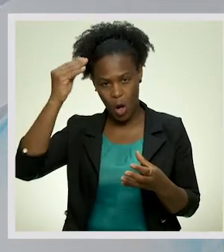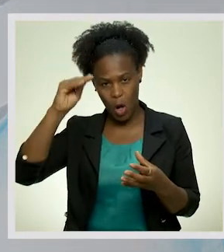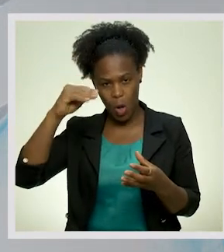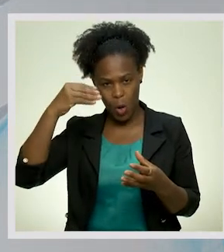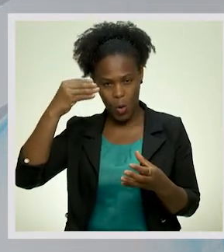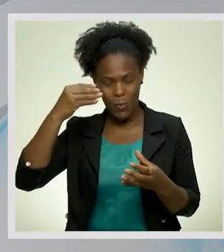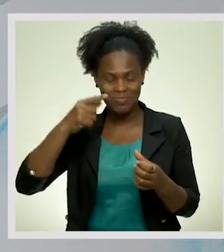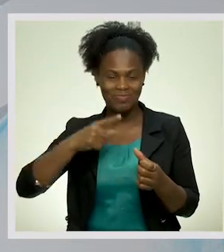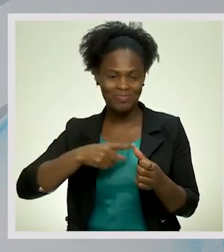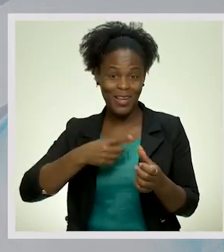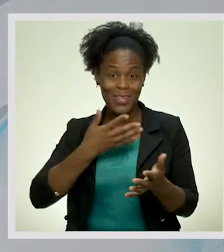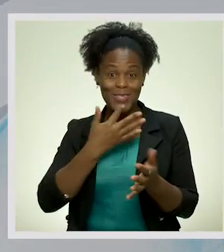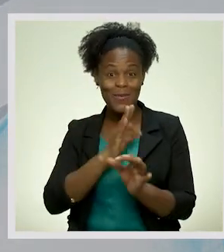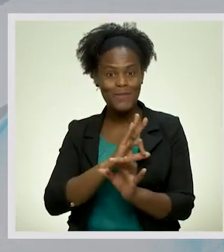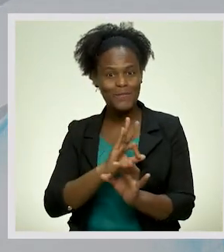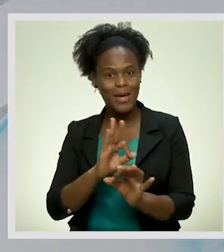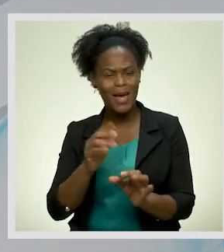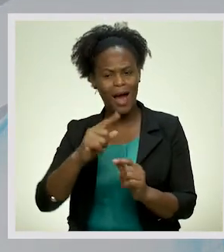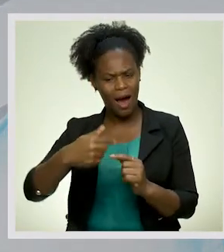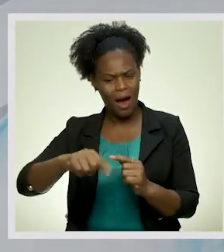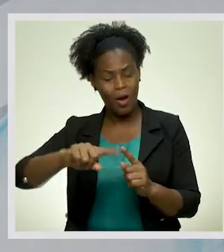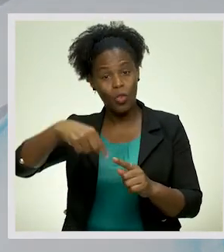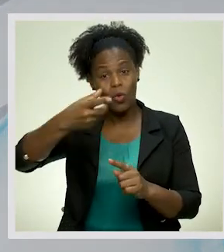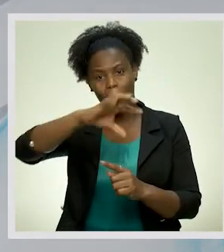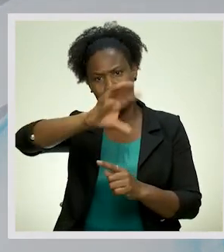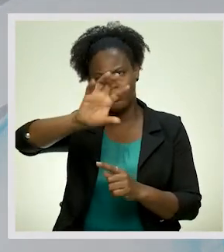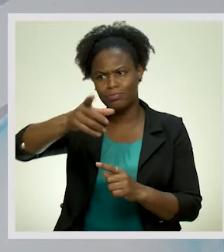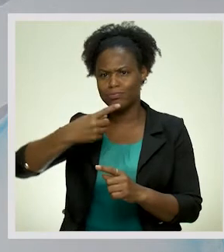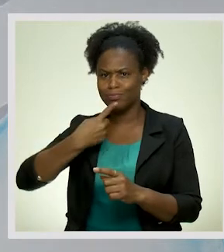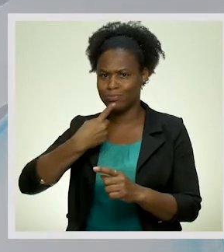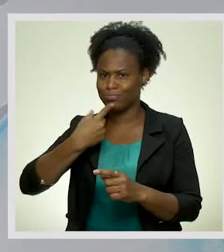Super. Et aussi, on a d'autres pays.